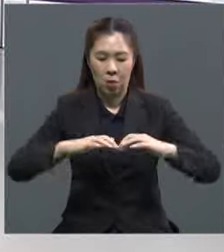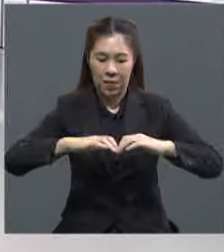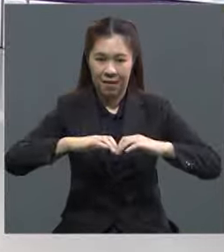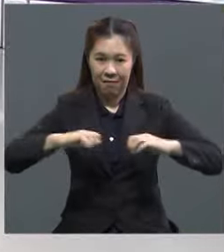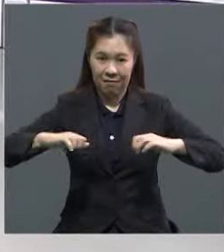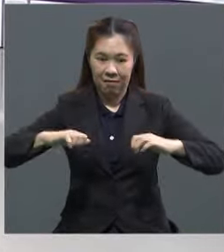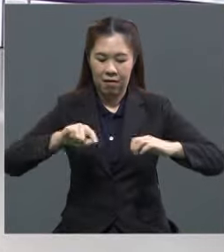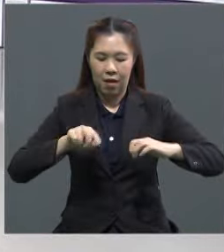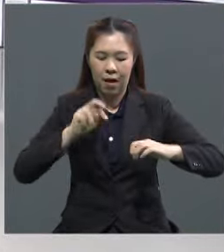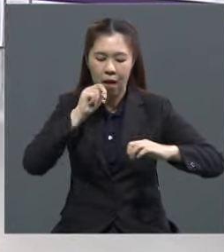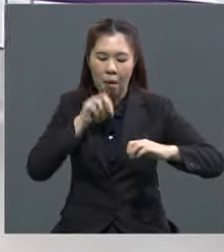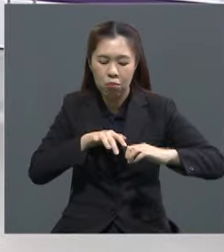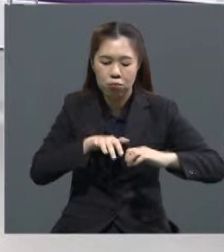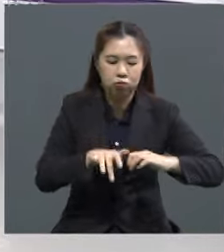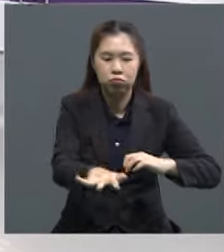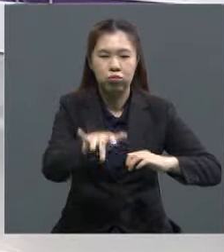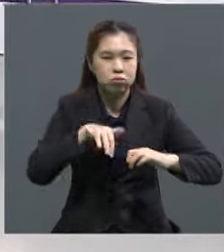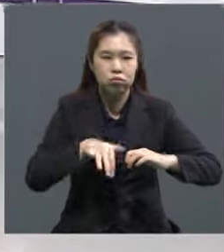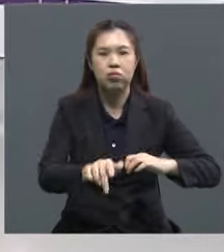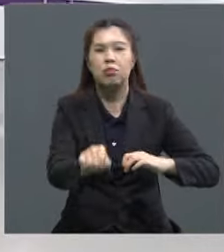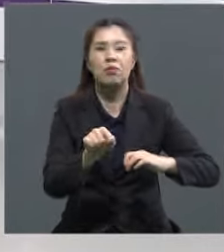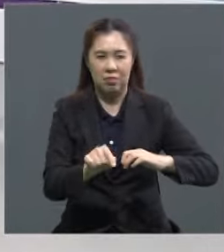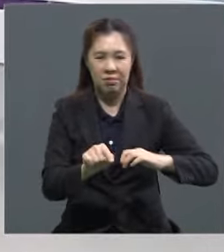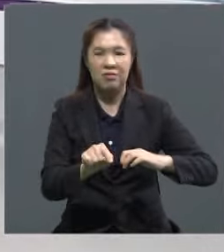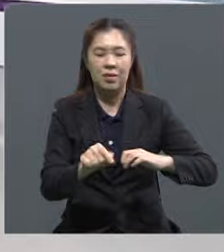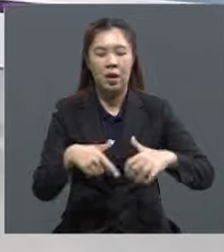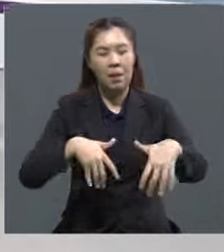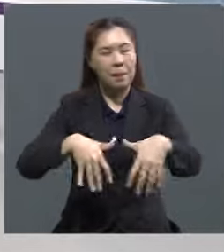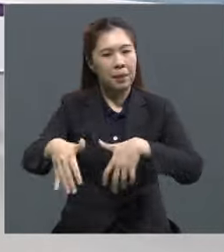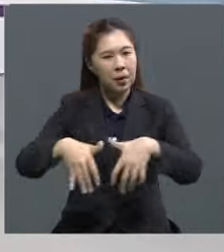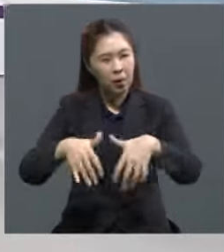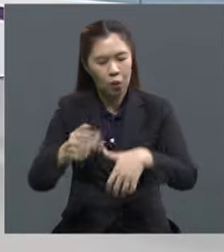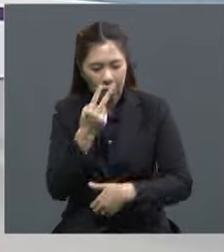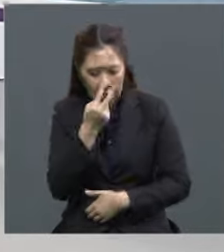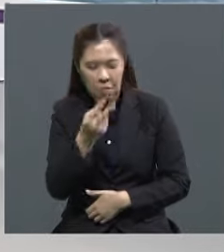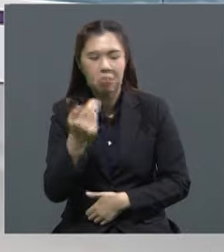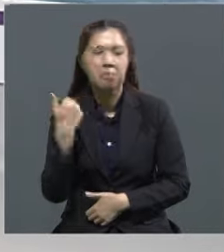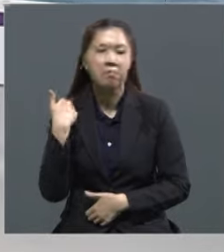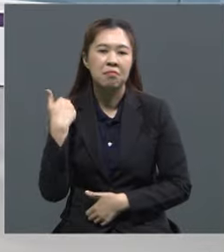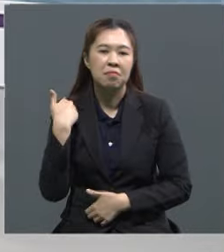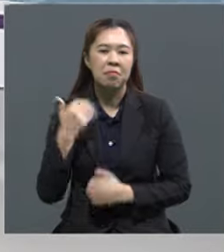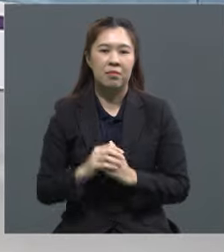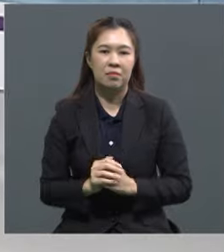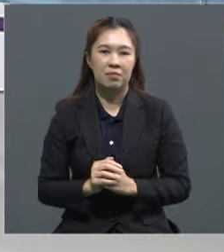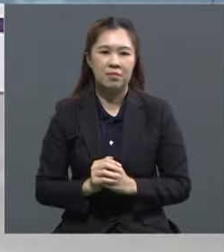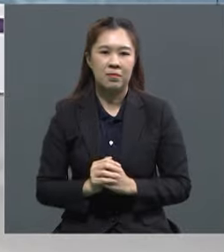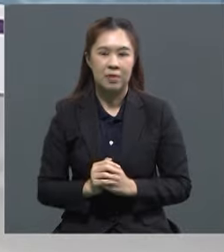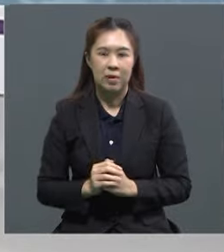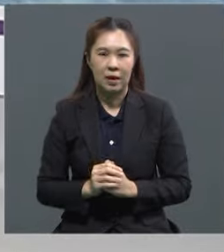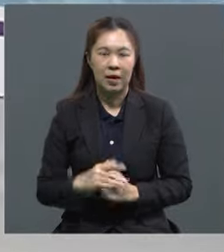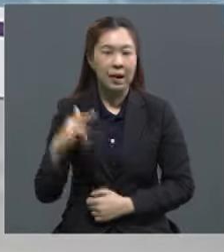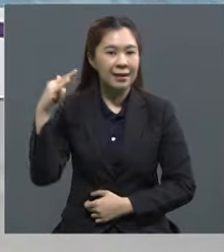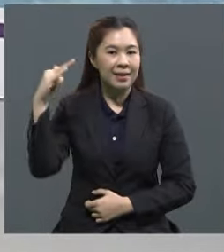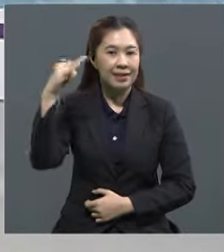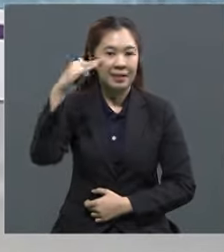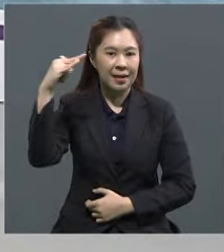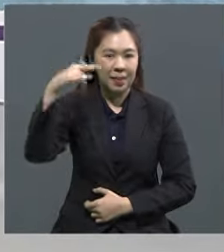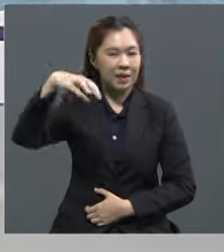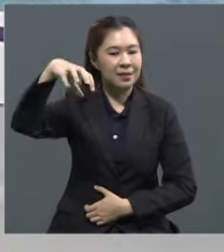ไปในพื้นที่ในระดับนึงพี่น้องประชาชนก็จะเห็นว่าถ้าเป็นส่วนของสวรรคโลกจะมีสนามบินอยู่ครับสนามบินของ